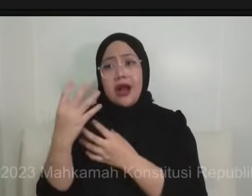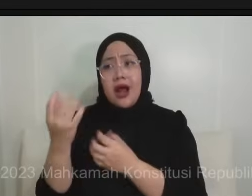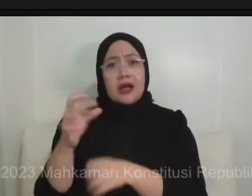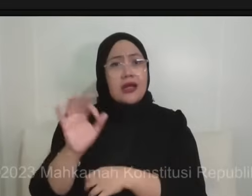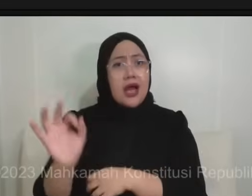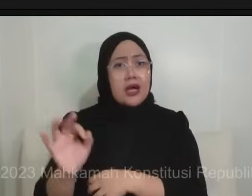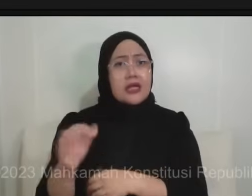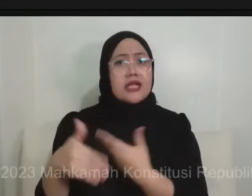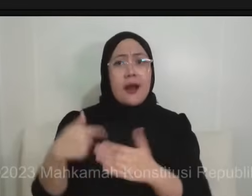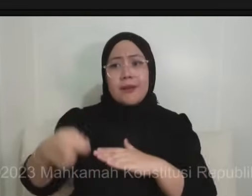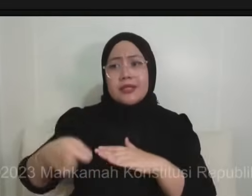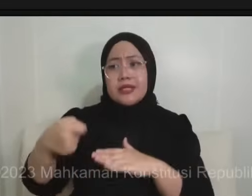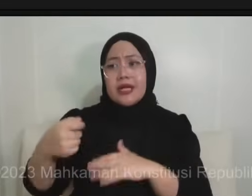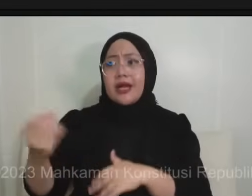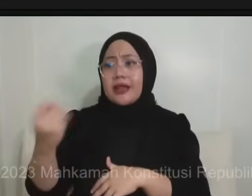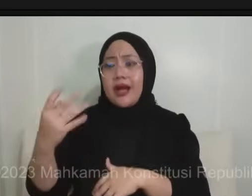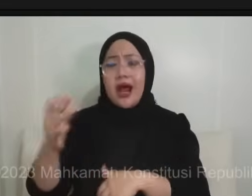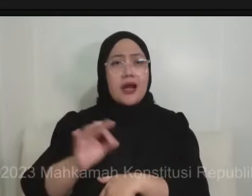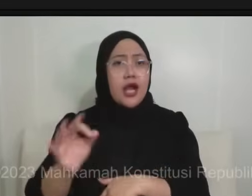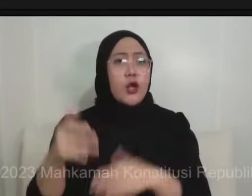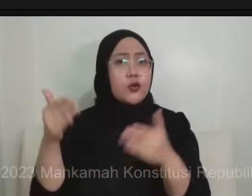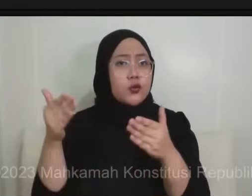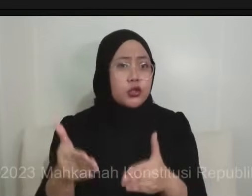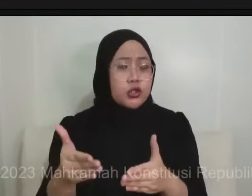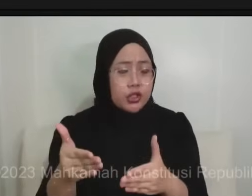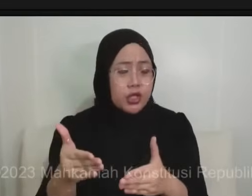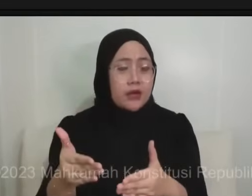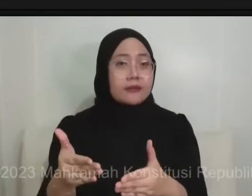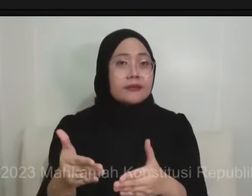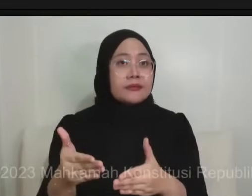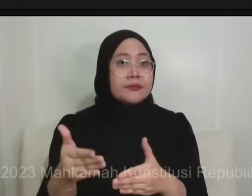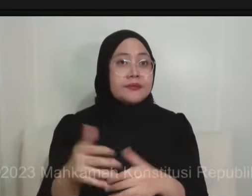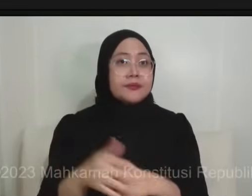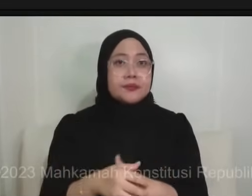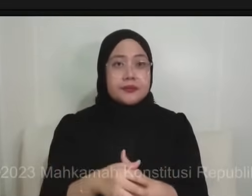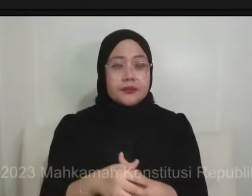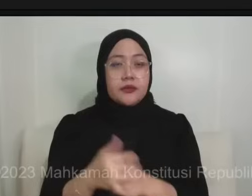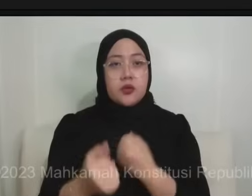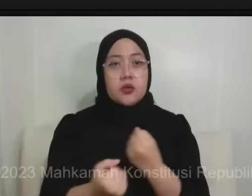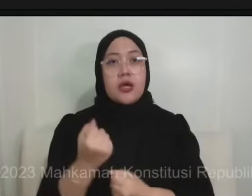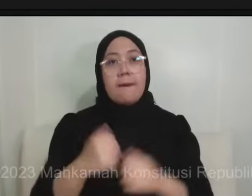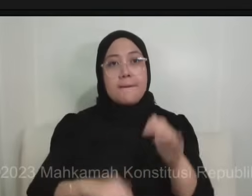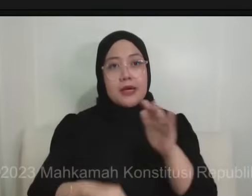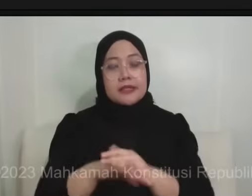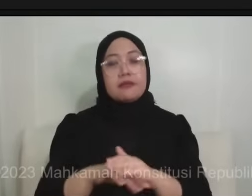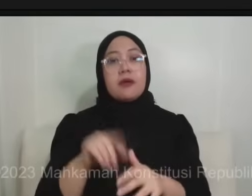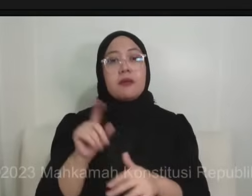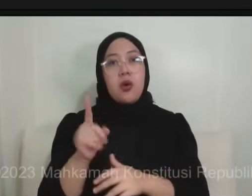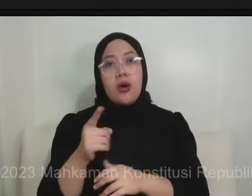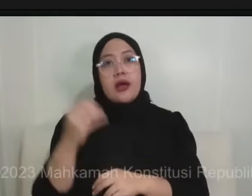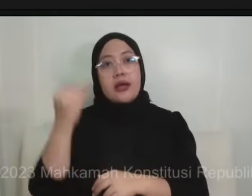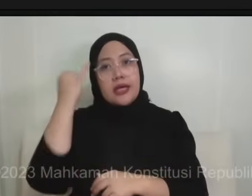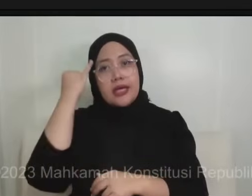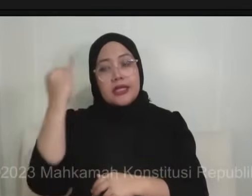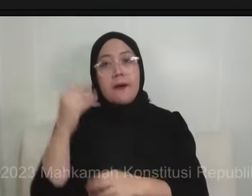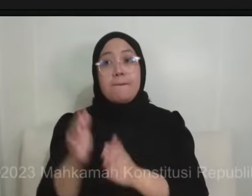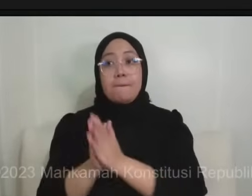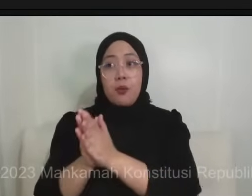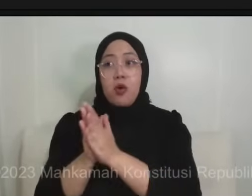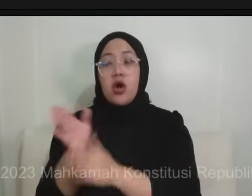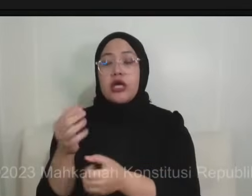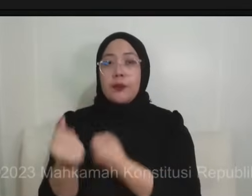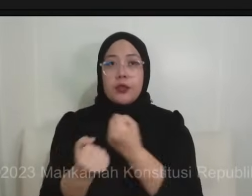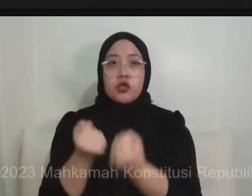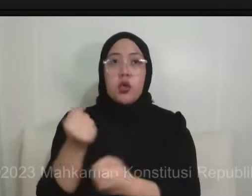persidangan khususnya mengenai telah dilakukan upaya maksimal bahwa aspirasi pemohon telah diperjuangkan